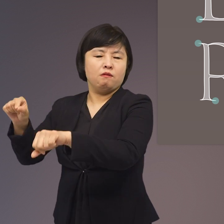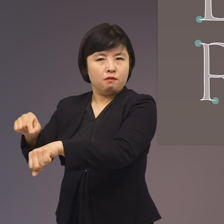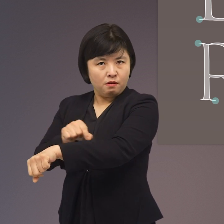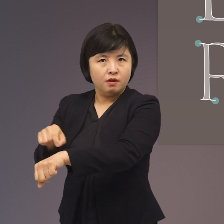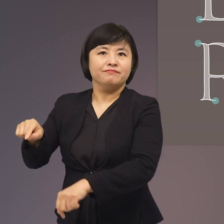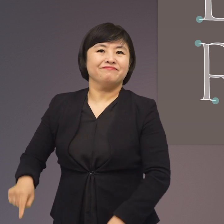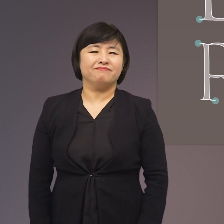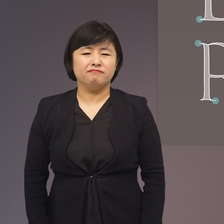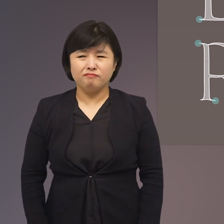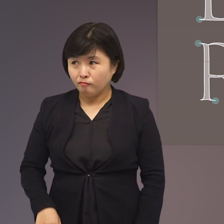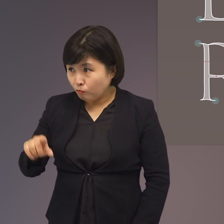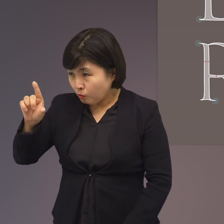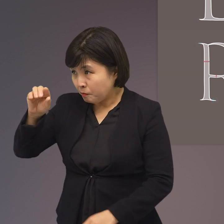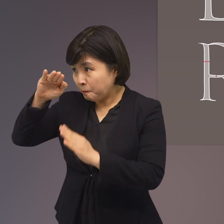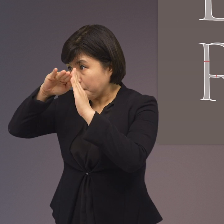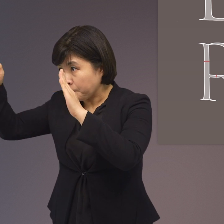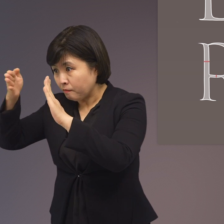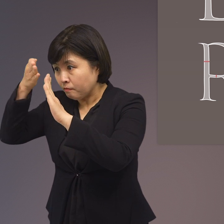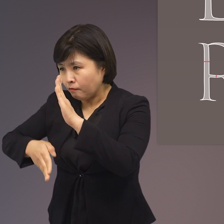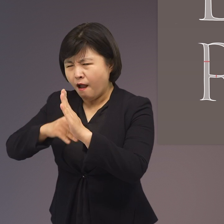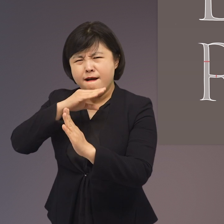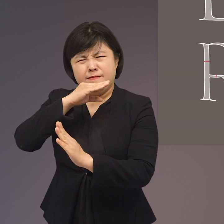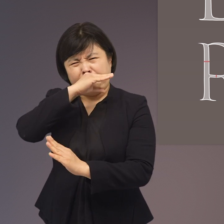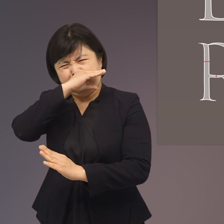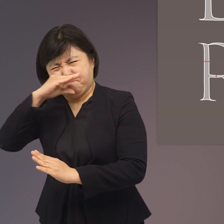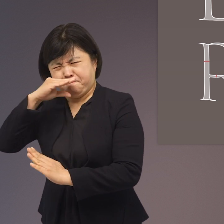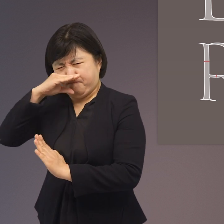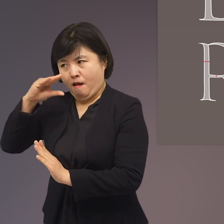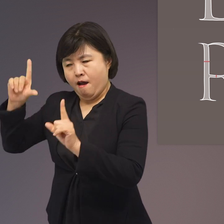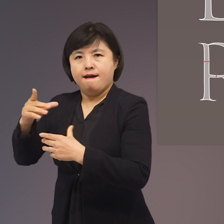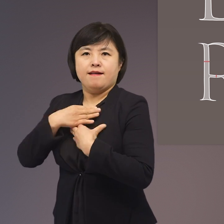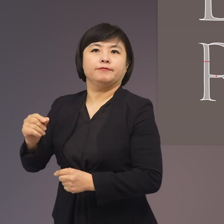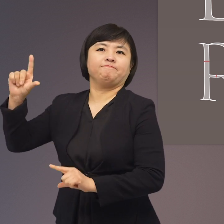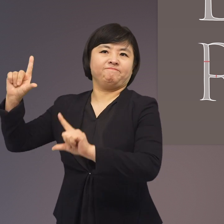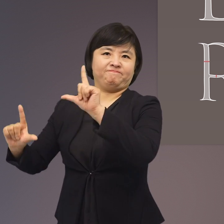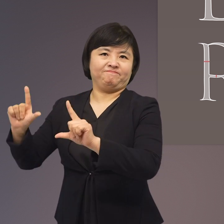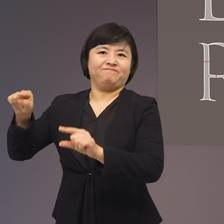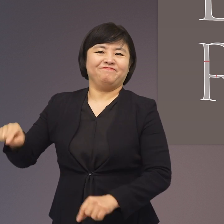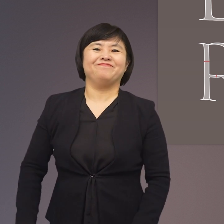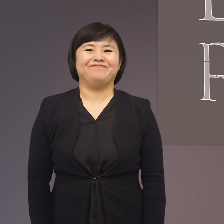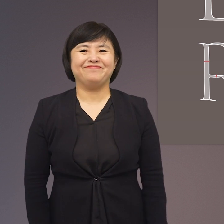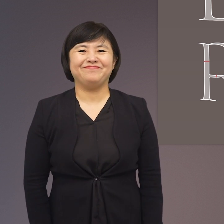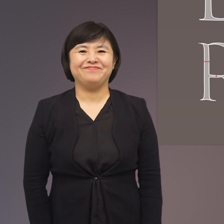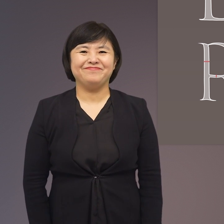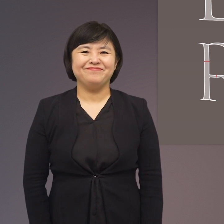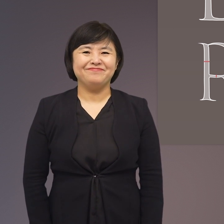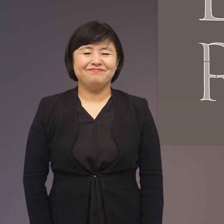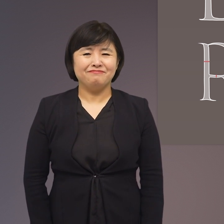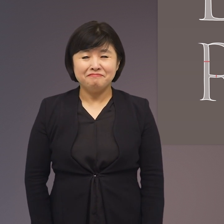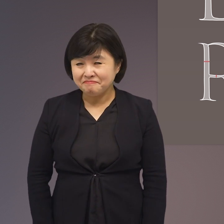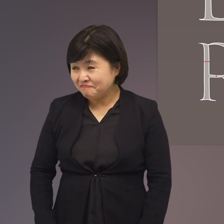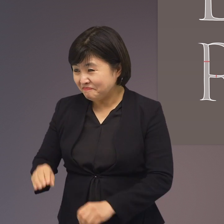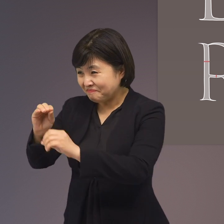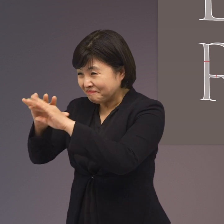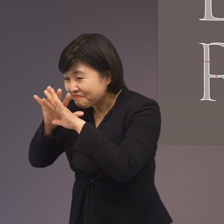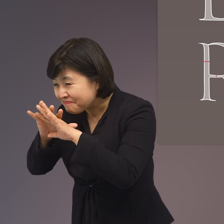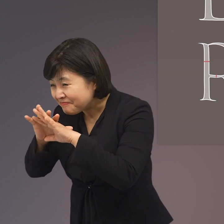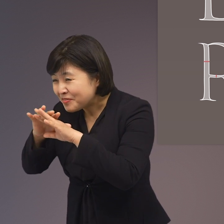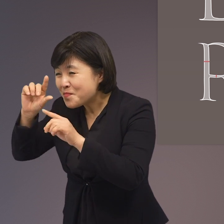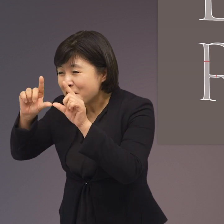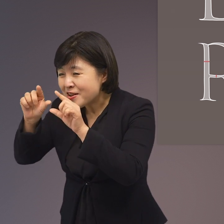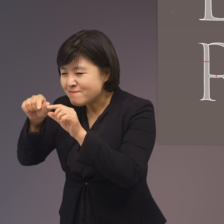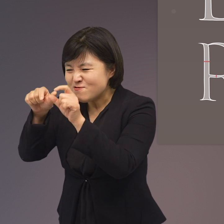특징이고요. 그래서 수직과 수평으로 잘 고정된 인상을 줍니다. 획의